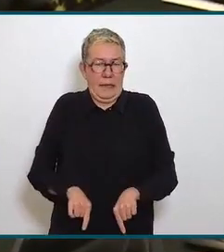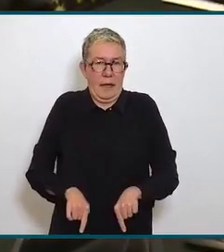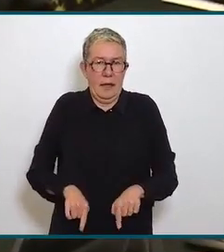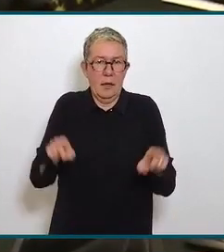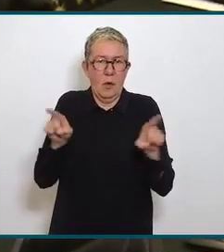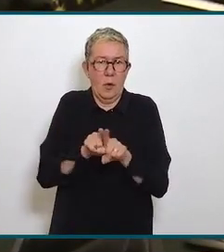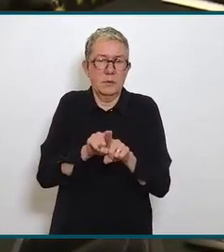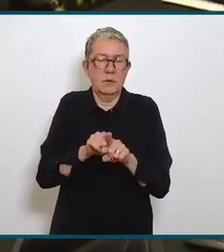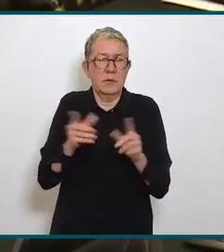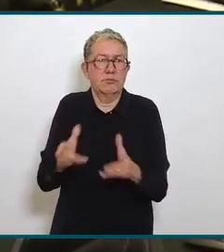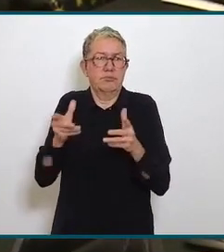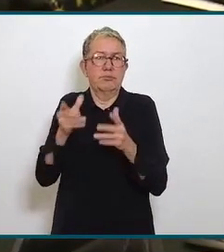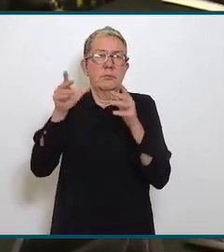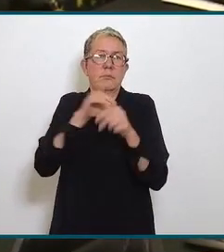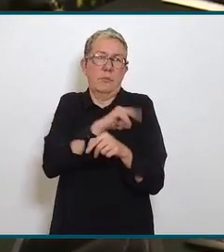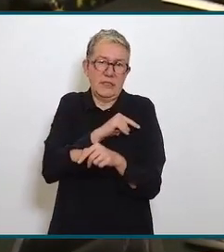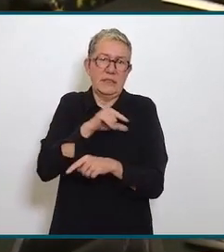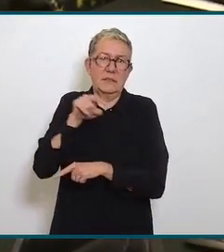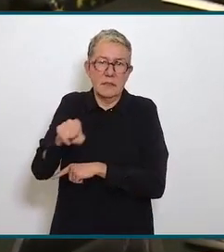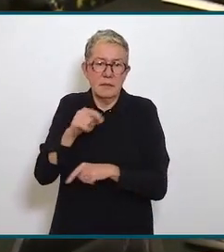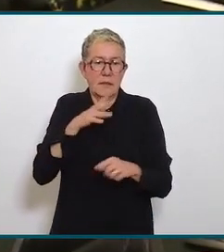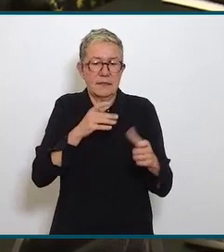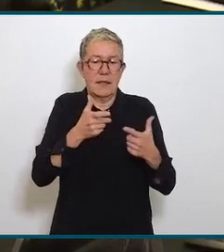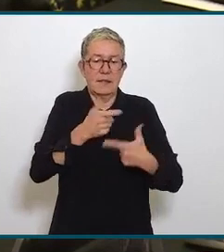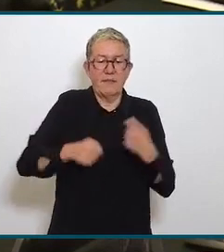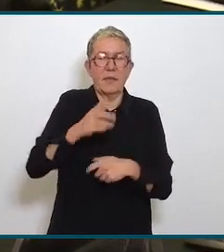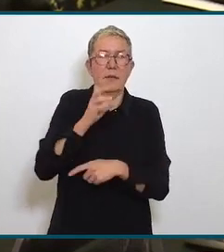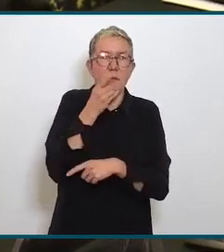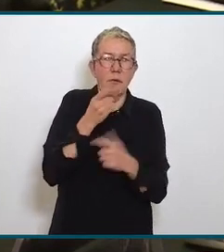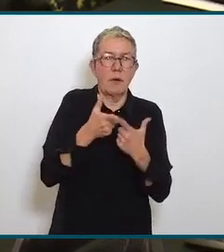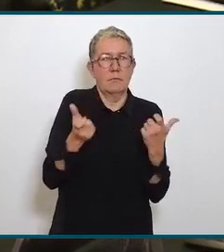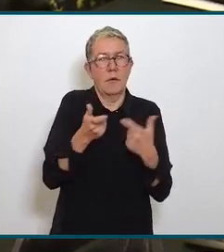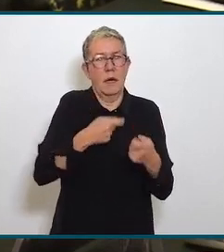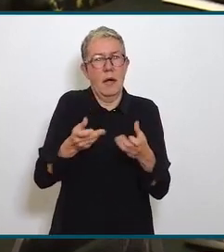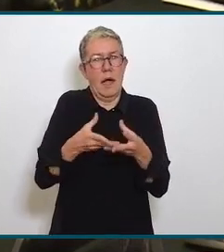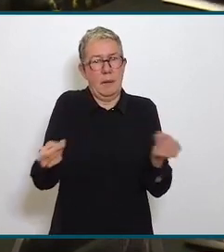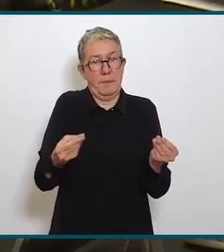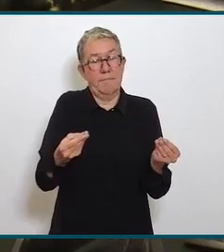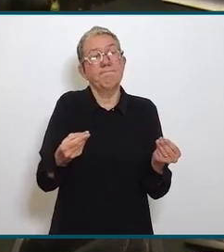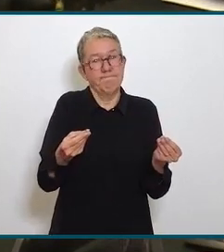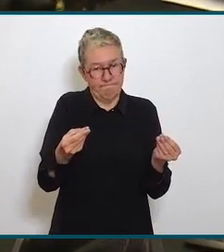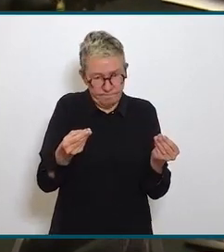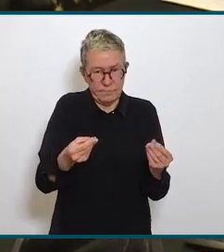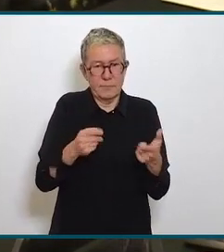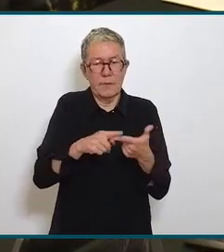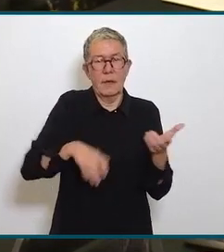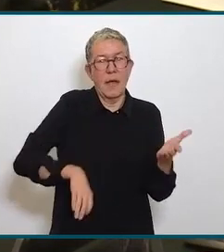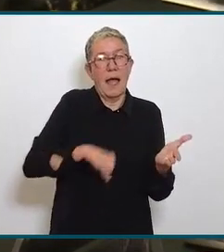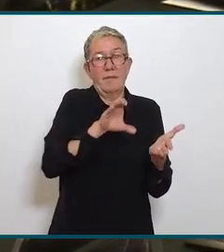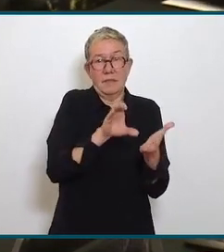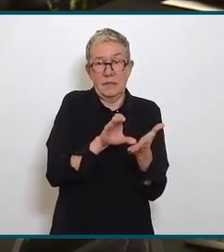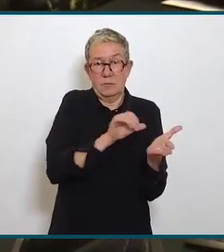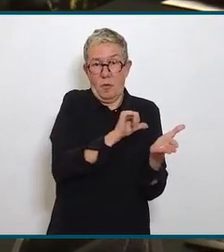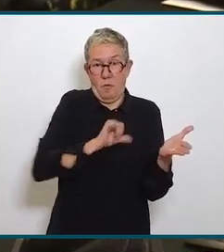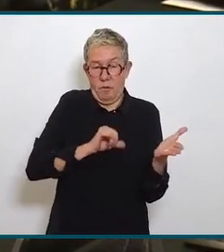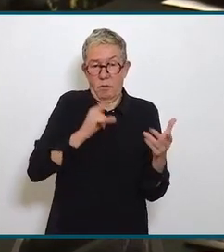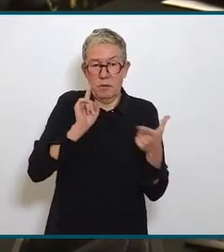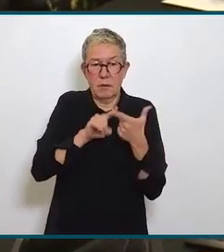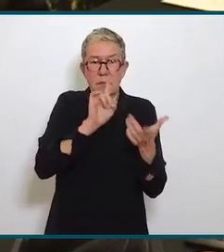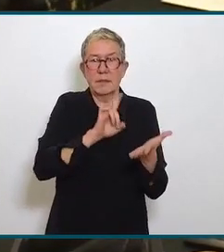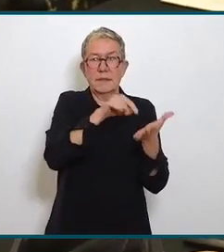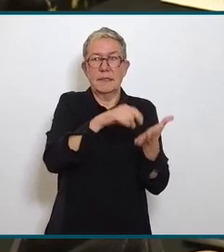de l'ordre à la résorption des trafics de stupéfiants. Des investissements conséquents réalisés sur le site de